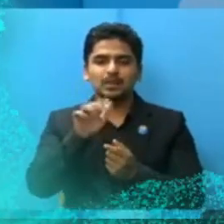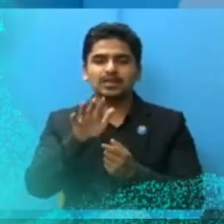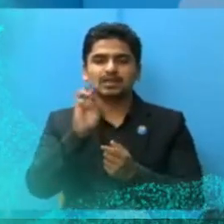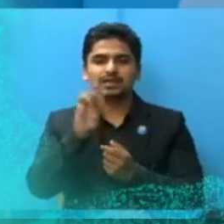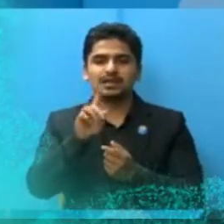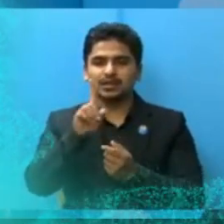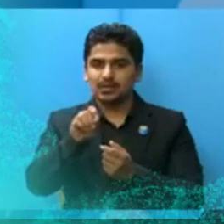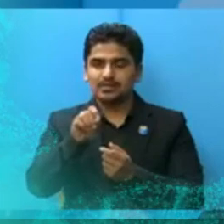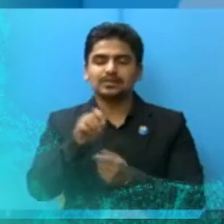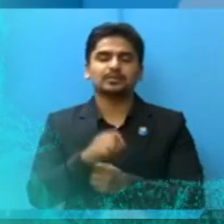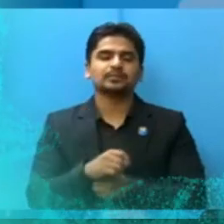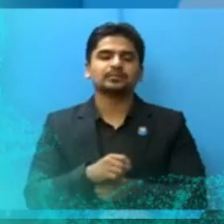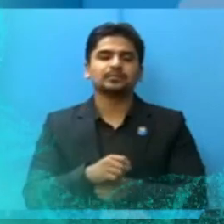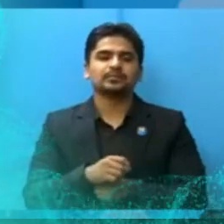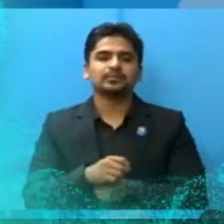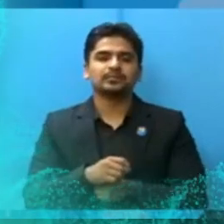26,65,010